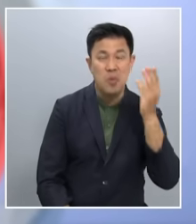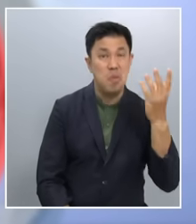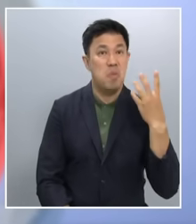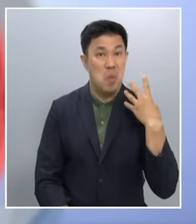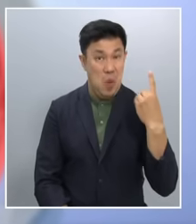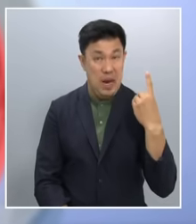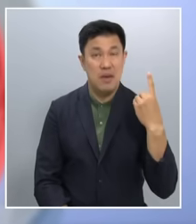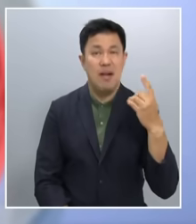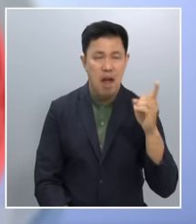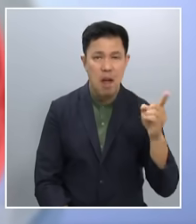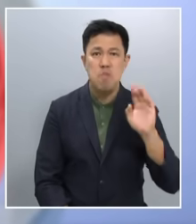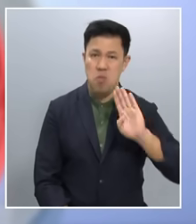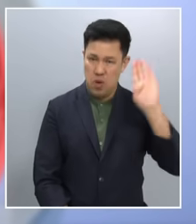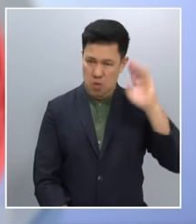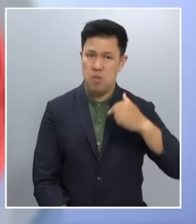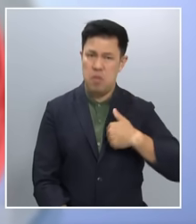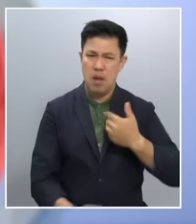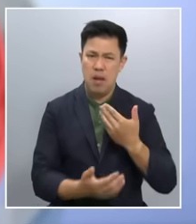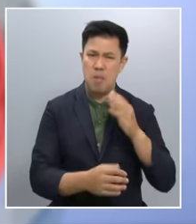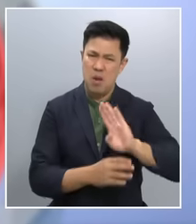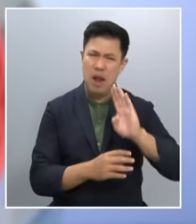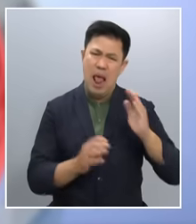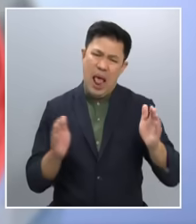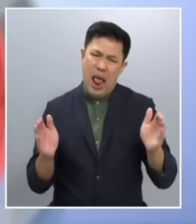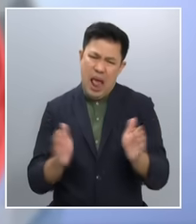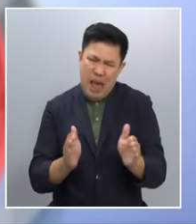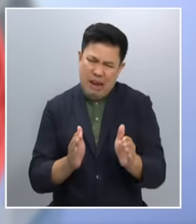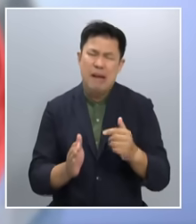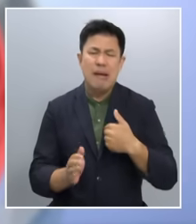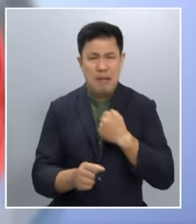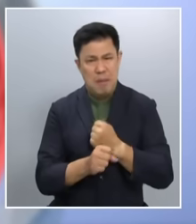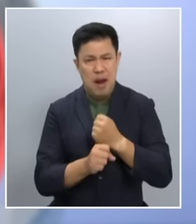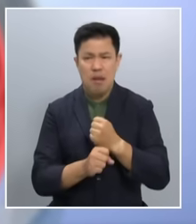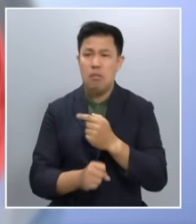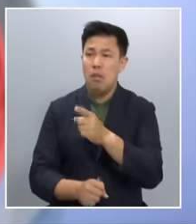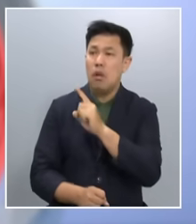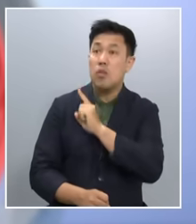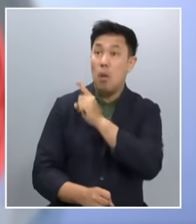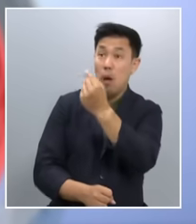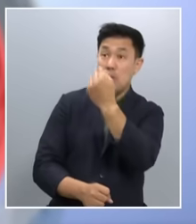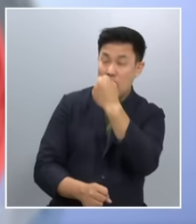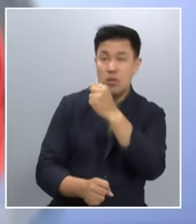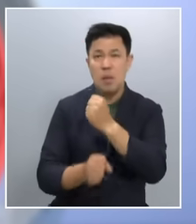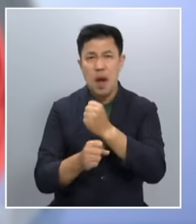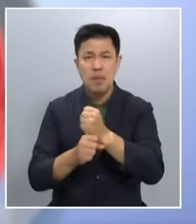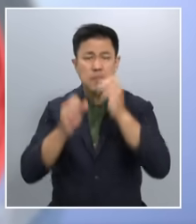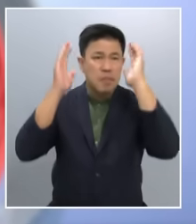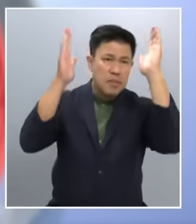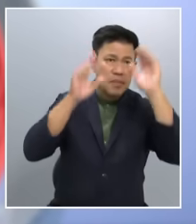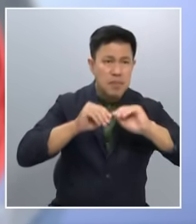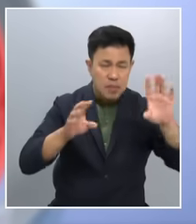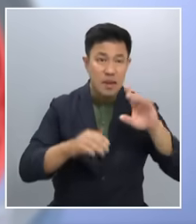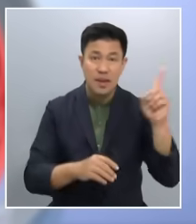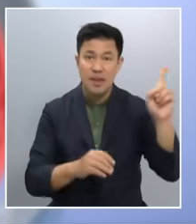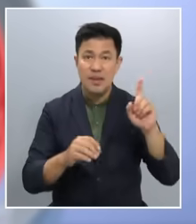าบริษัทผมก็เป็นบริษัทเล็กๆบริษัทหนึ่งแล้วก็ไปรับงานเหมือนเป็นงาน PR มาทางฝั่งของ The Icon เนี่ย